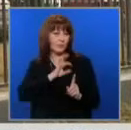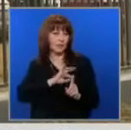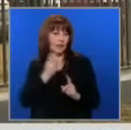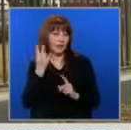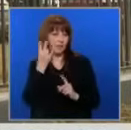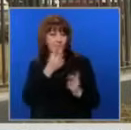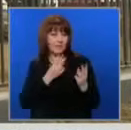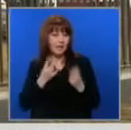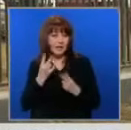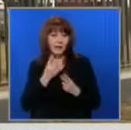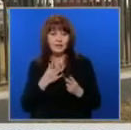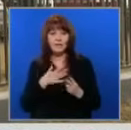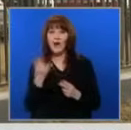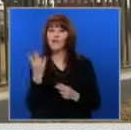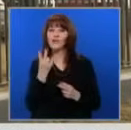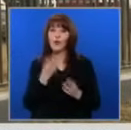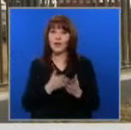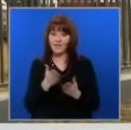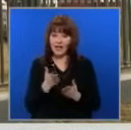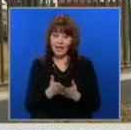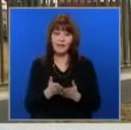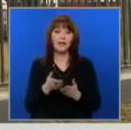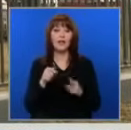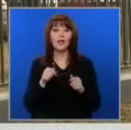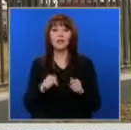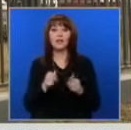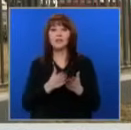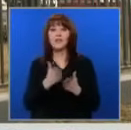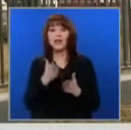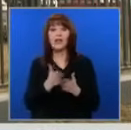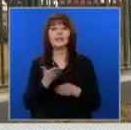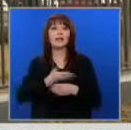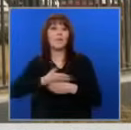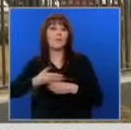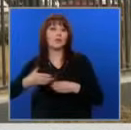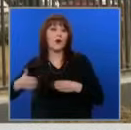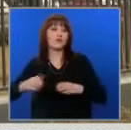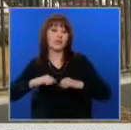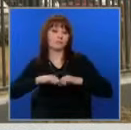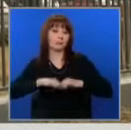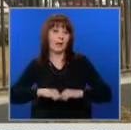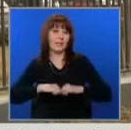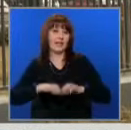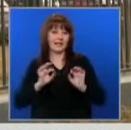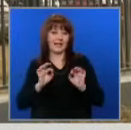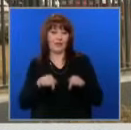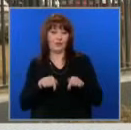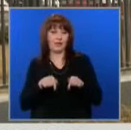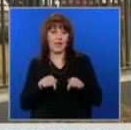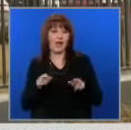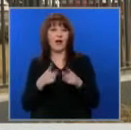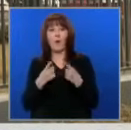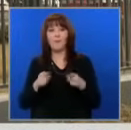съгласие, тогава има втори вариант и този втори вариант е да продължи да управлява кабинета в настоящия си формат